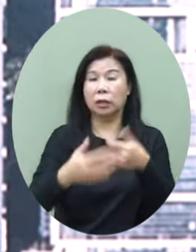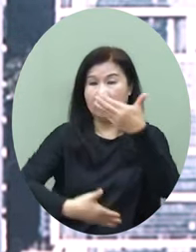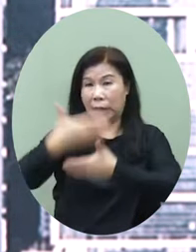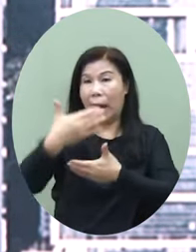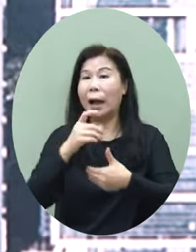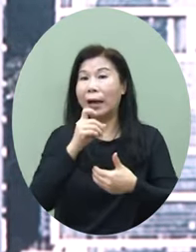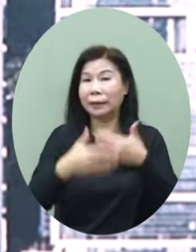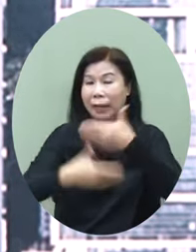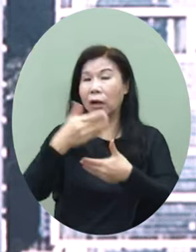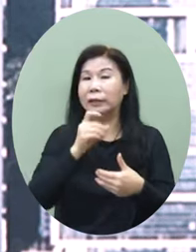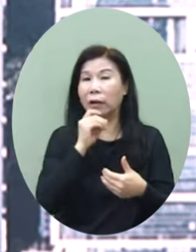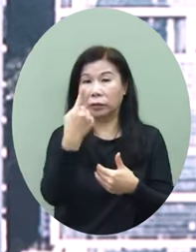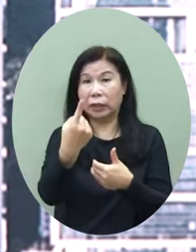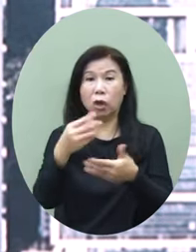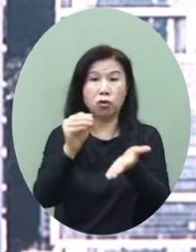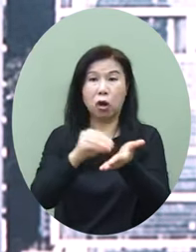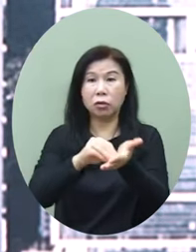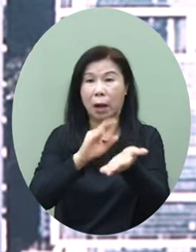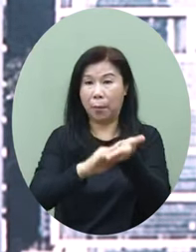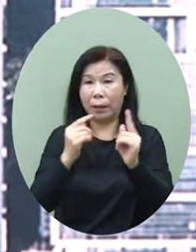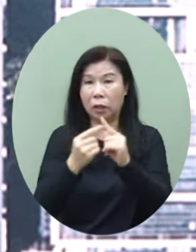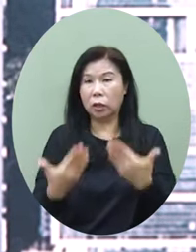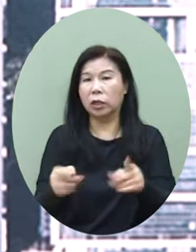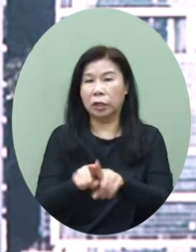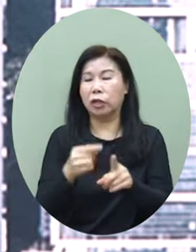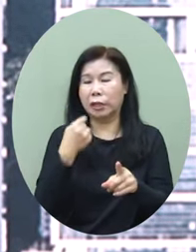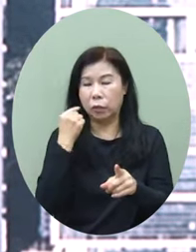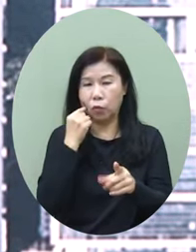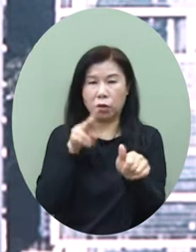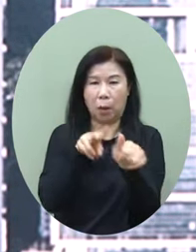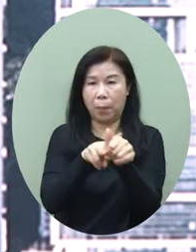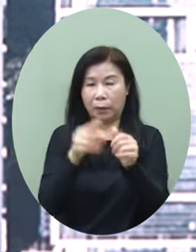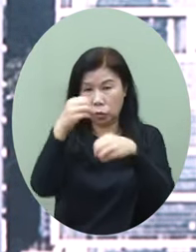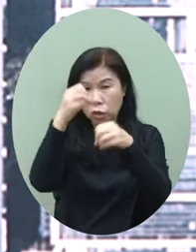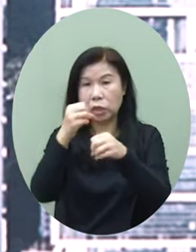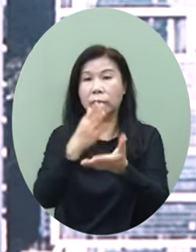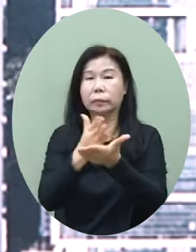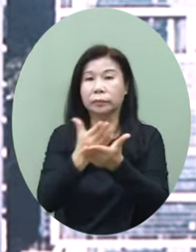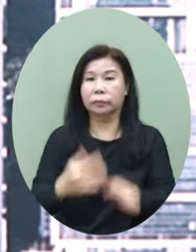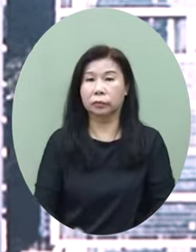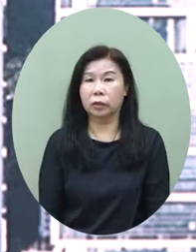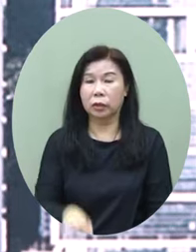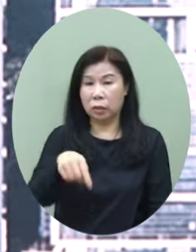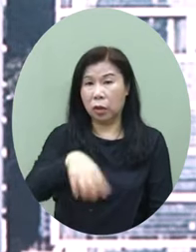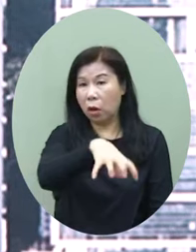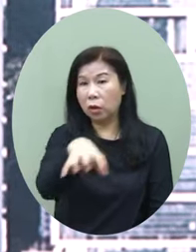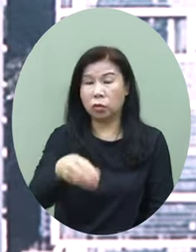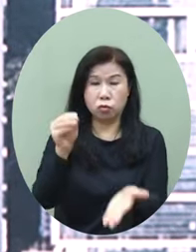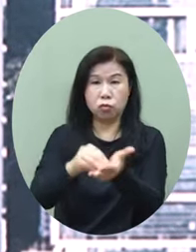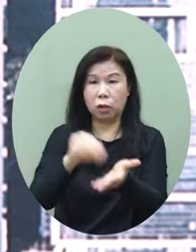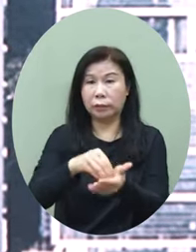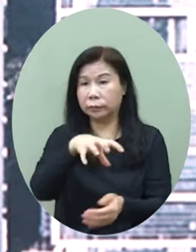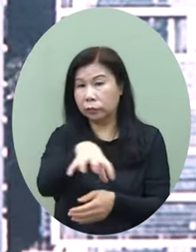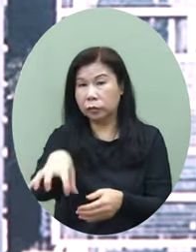裡面有一個個案這一座樓就要進行強制檢測同時間也都在這個指定區域裡面